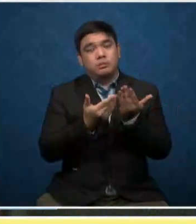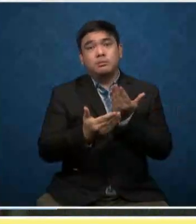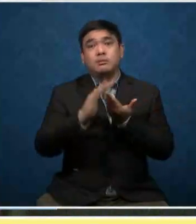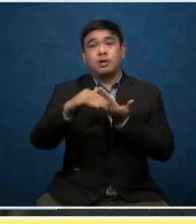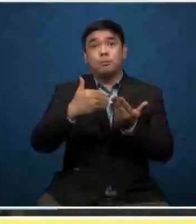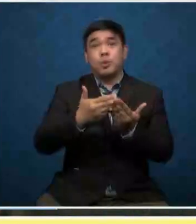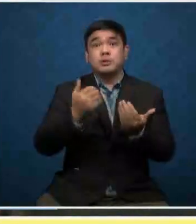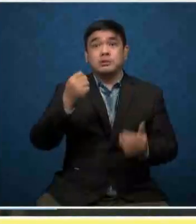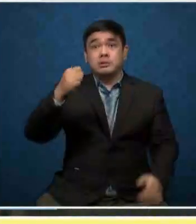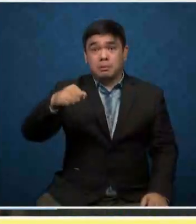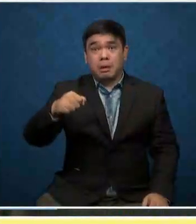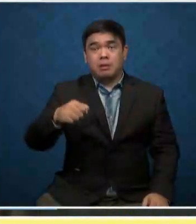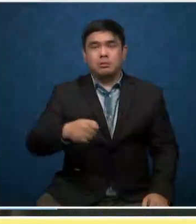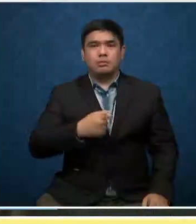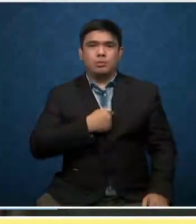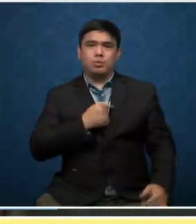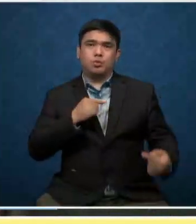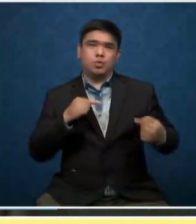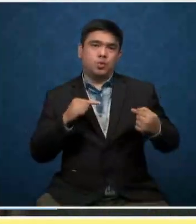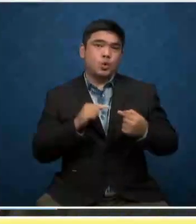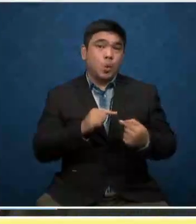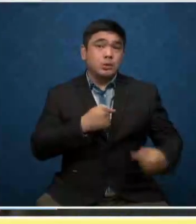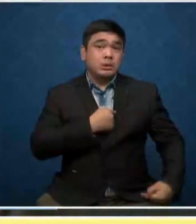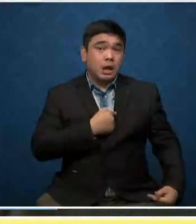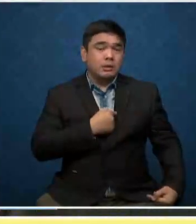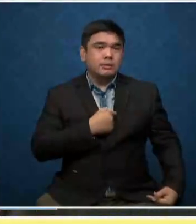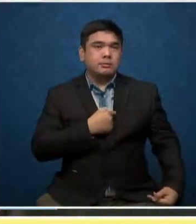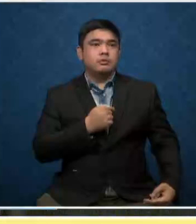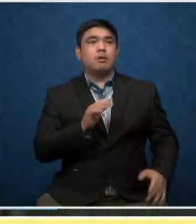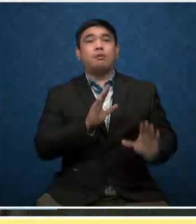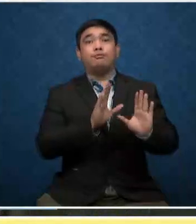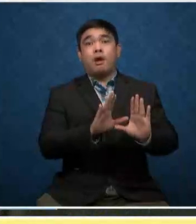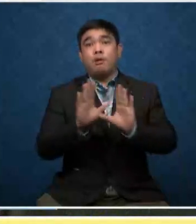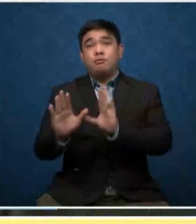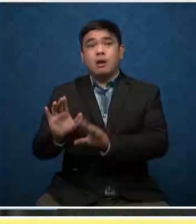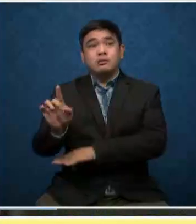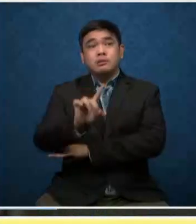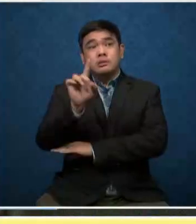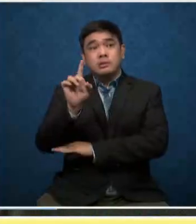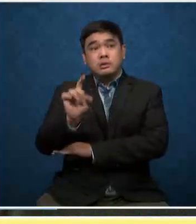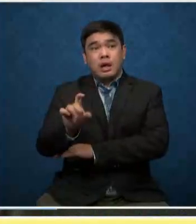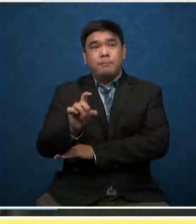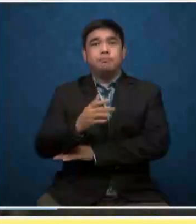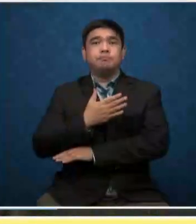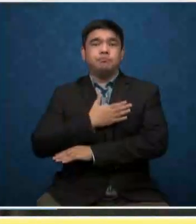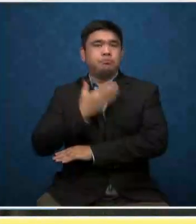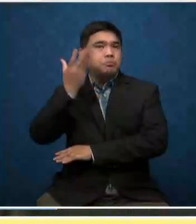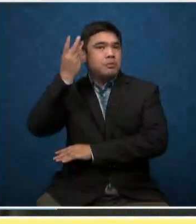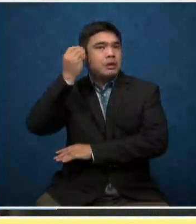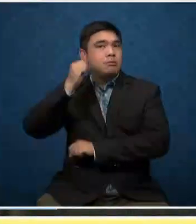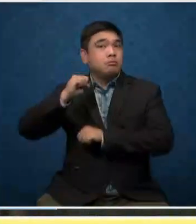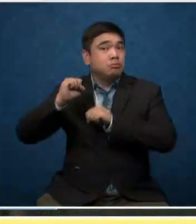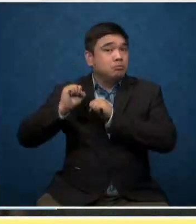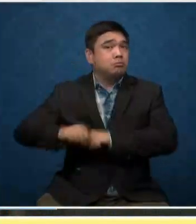เพื่อจะได้สิ่งที่ตัวเองต้องการก็ฝากเป็นคำถามเอาไว้แต่การตัดสินใจผมคิดว่า